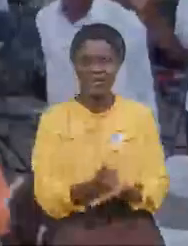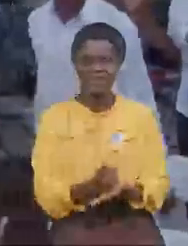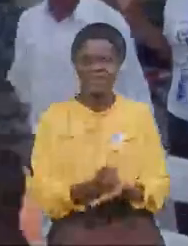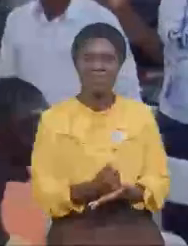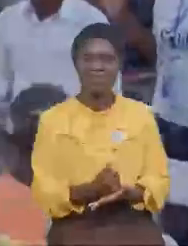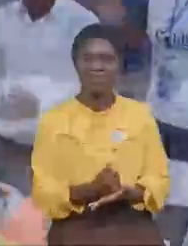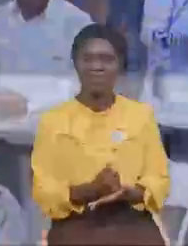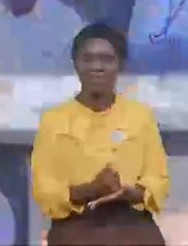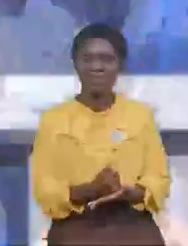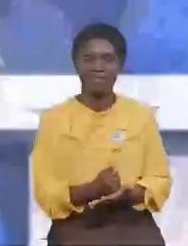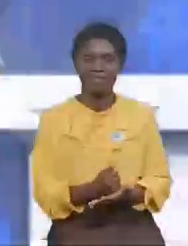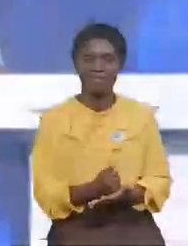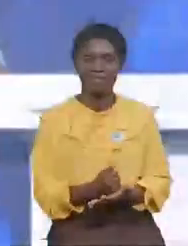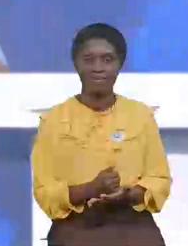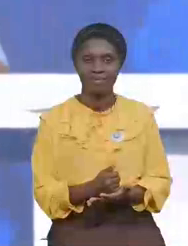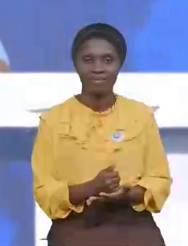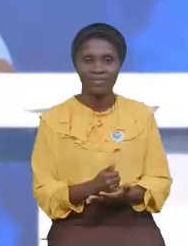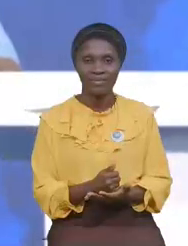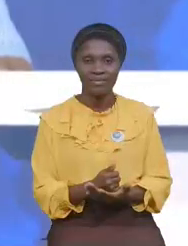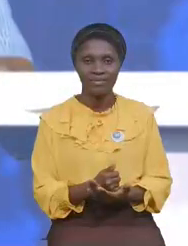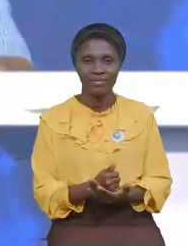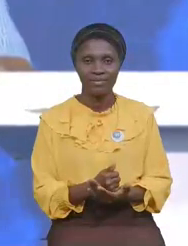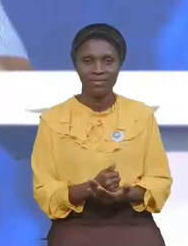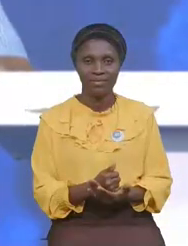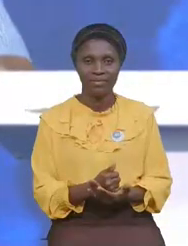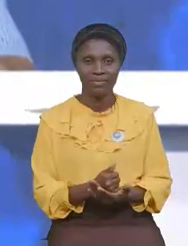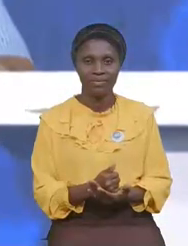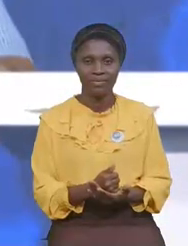dans votre vie ce jour au nom de Jésus-Christ.